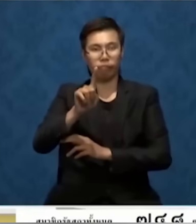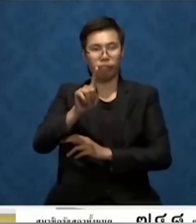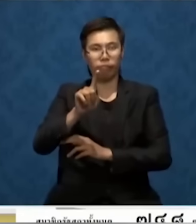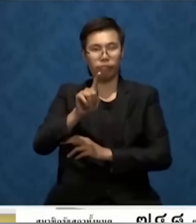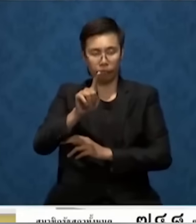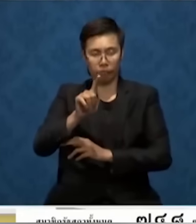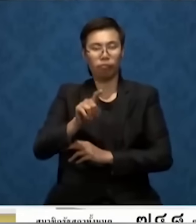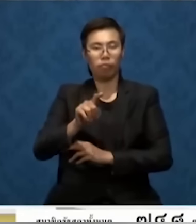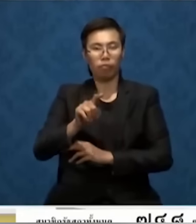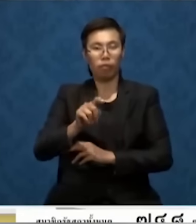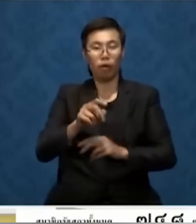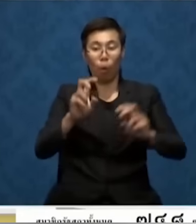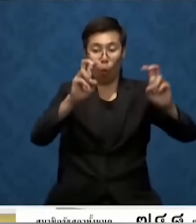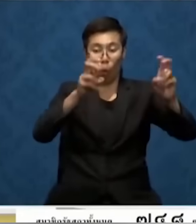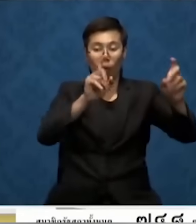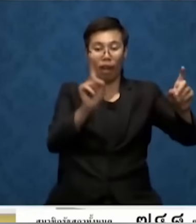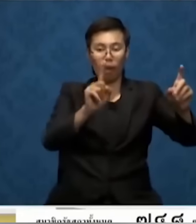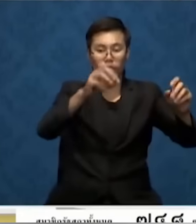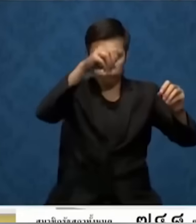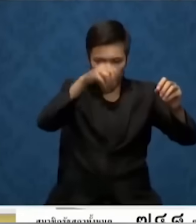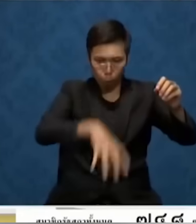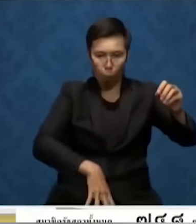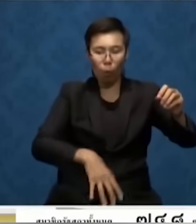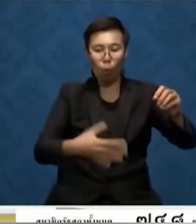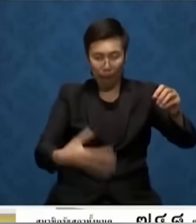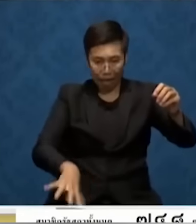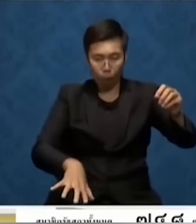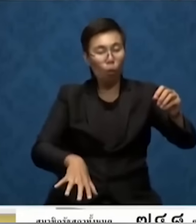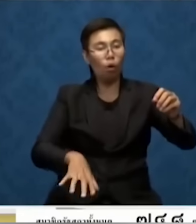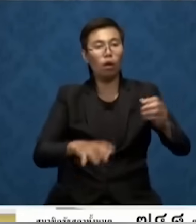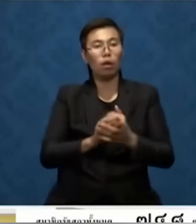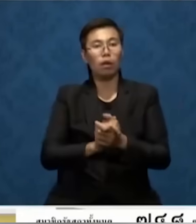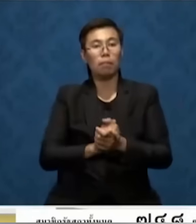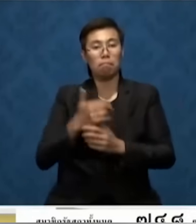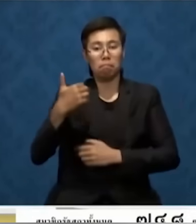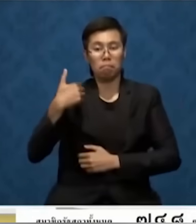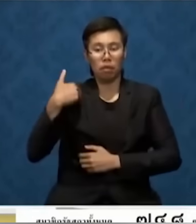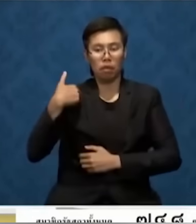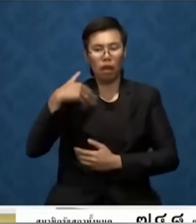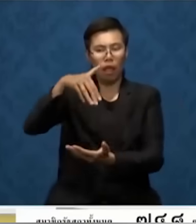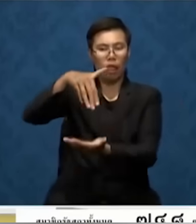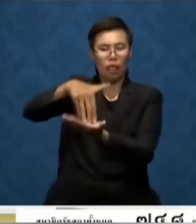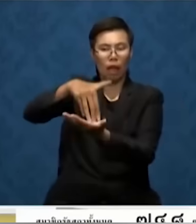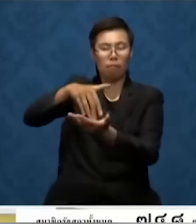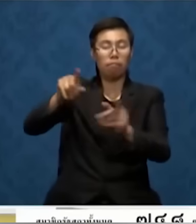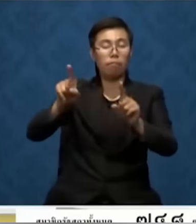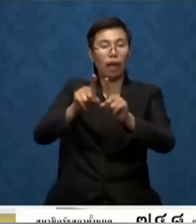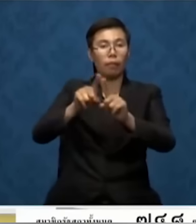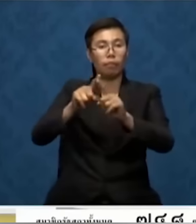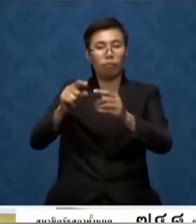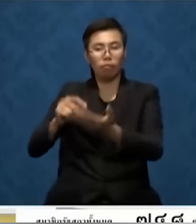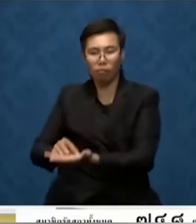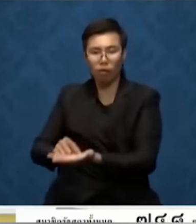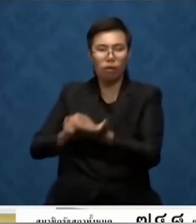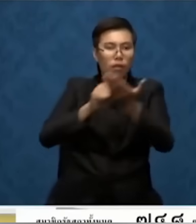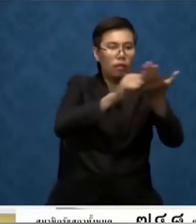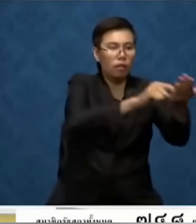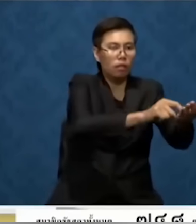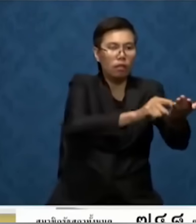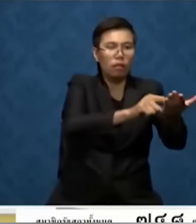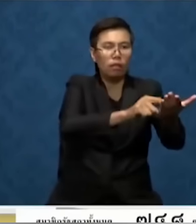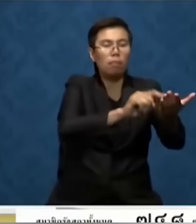ายติใดตกไปแล้วห้ามนำยติซึ่งมีหลักการเช่นเดียวกันขึ้นเสนออีกในสมัยประชุม